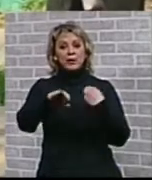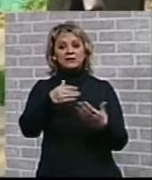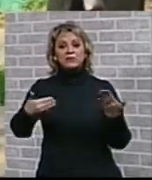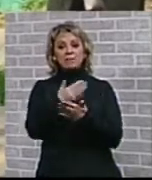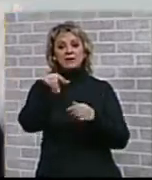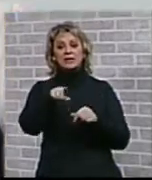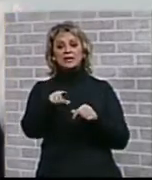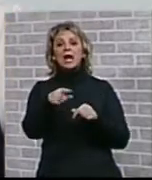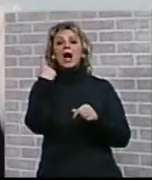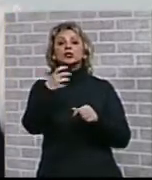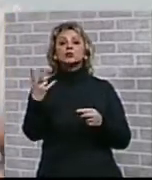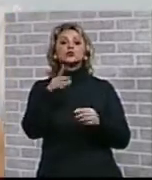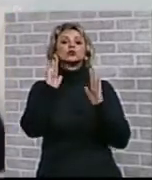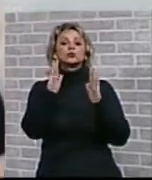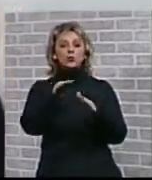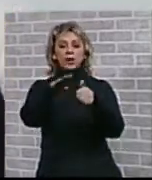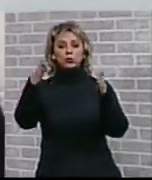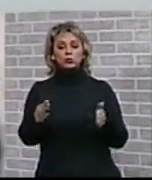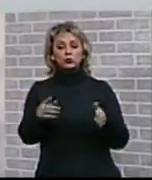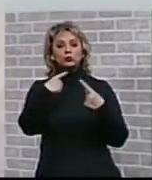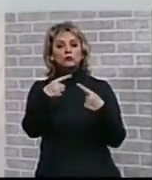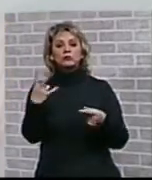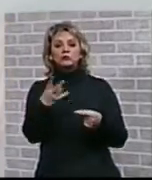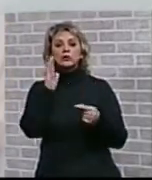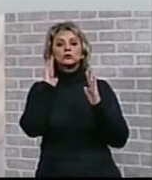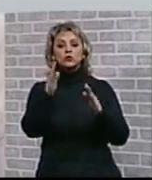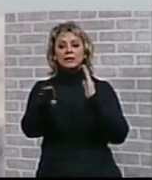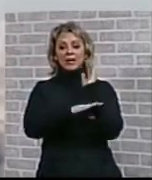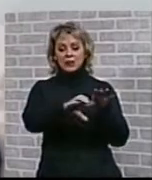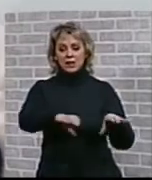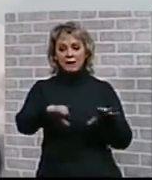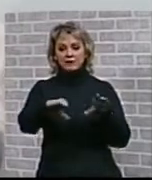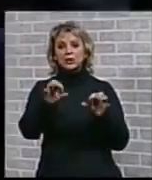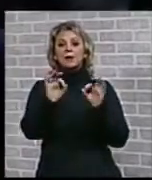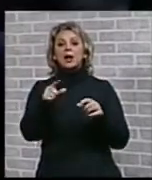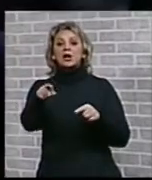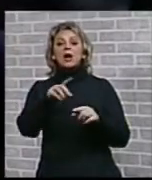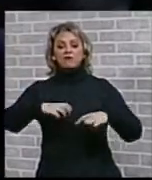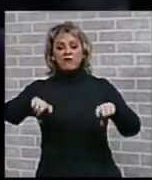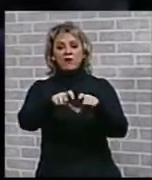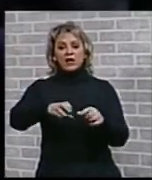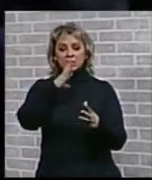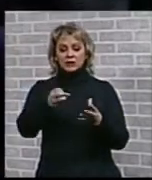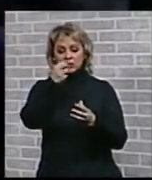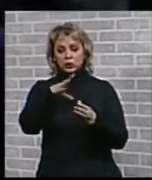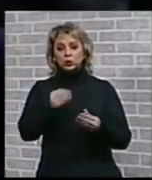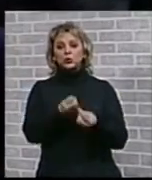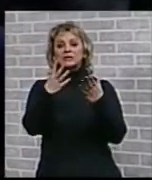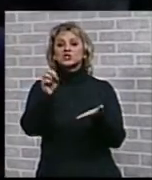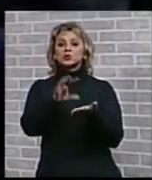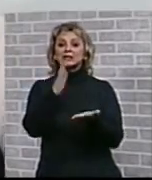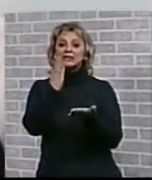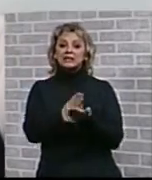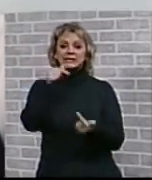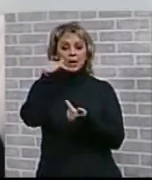обновления. Одному нужны только урны, другому нужны только лавочки, правильно, а третьему фонтан. Создан центр